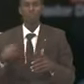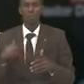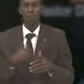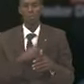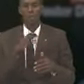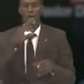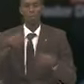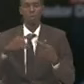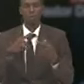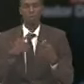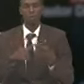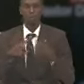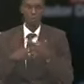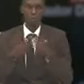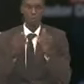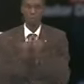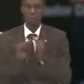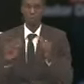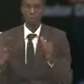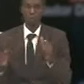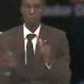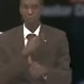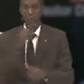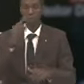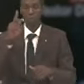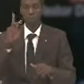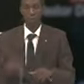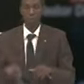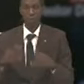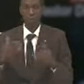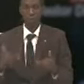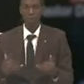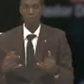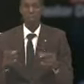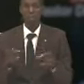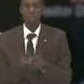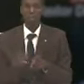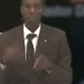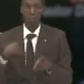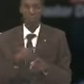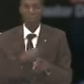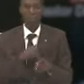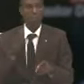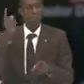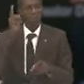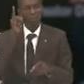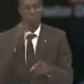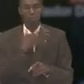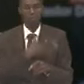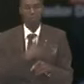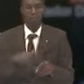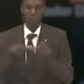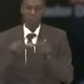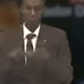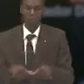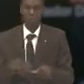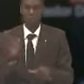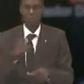alors commence avec le premier témoin donc c'est sur place